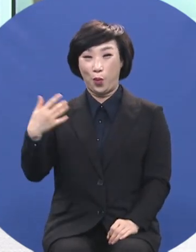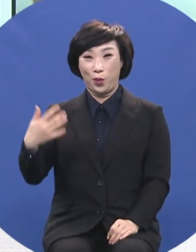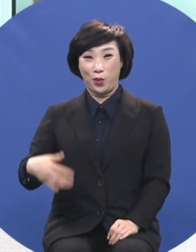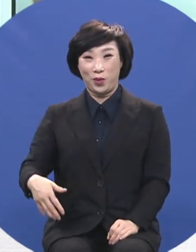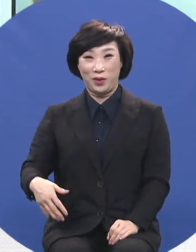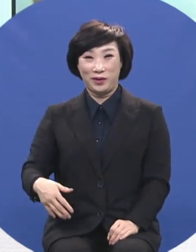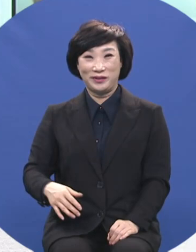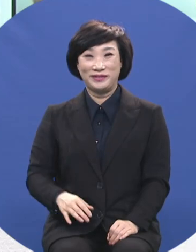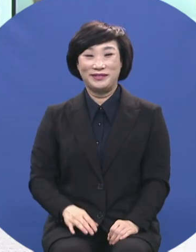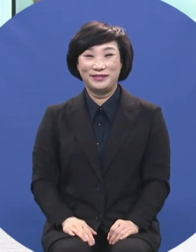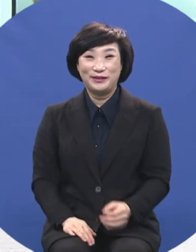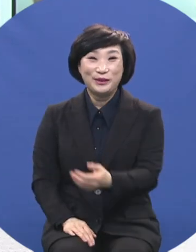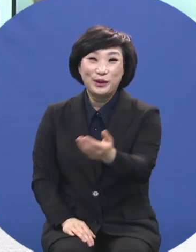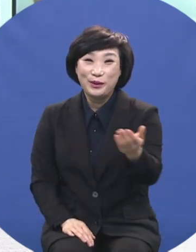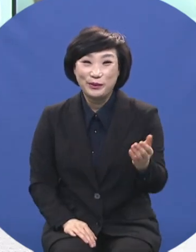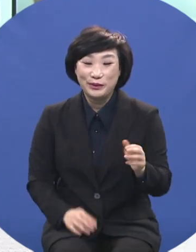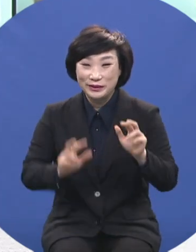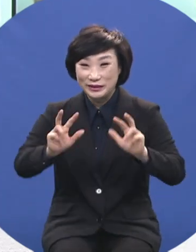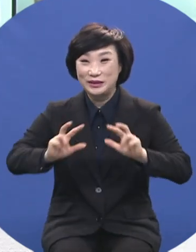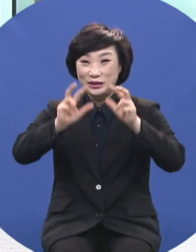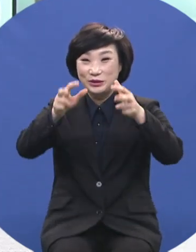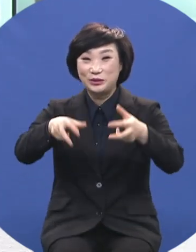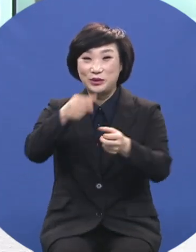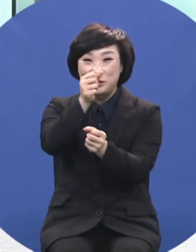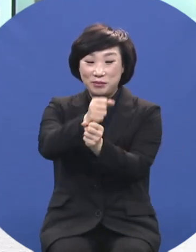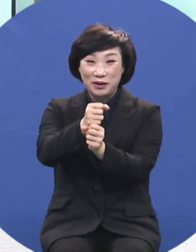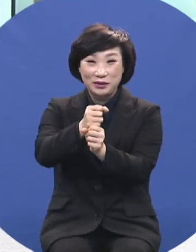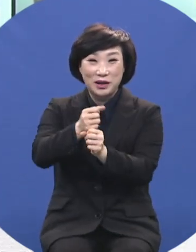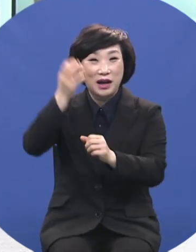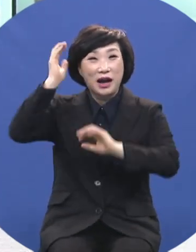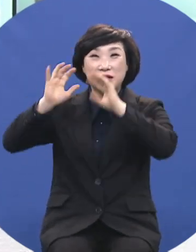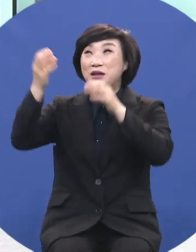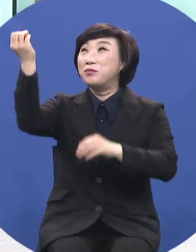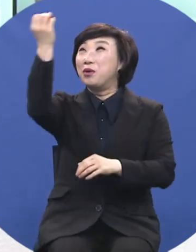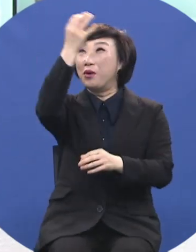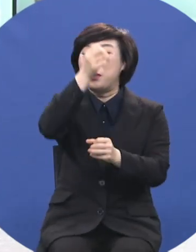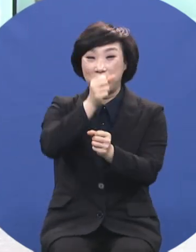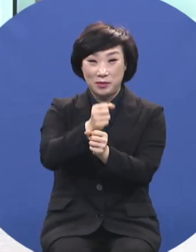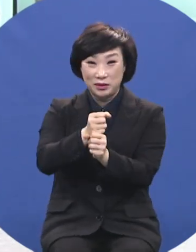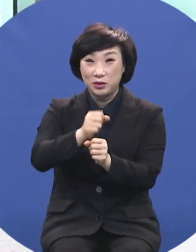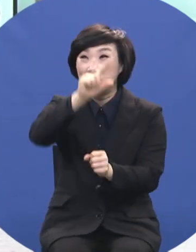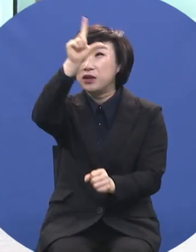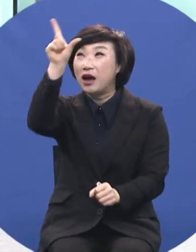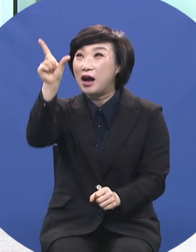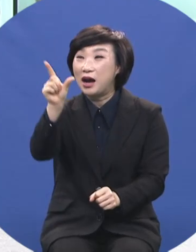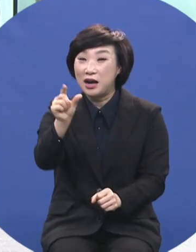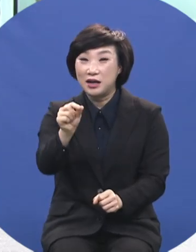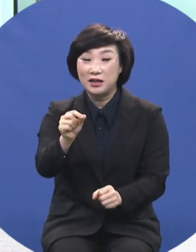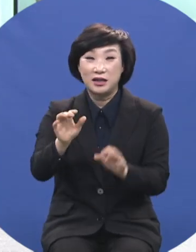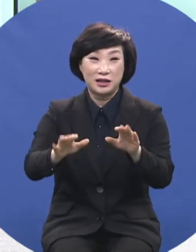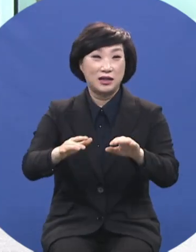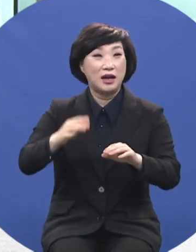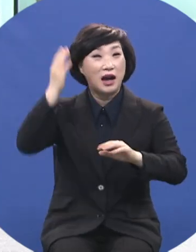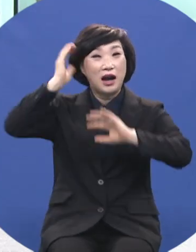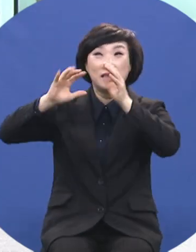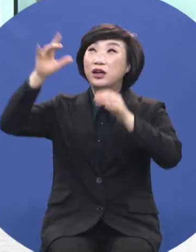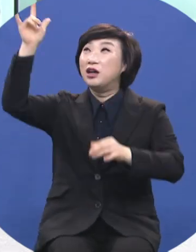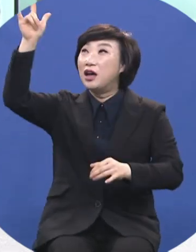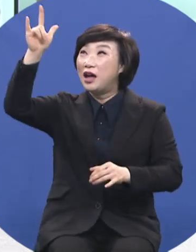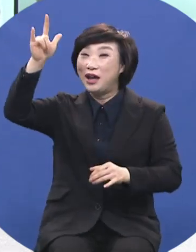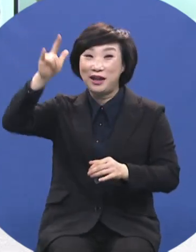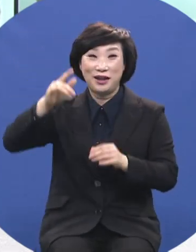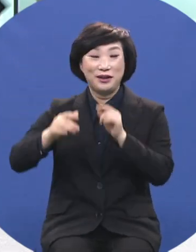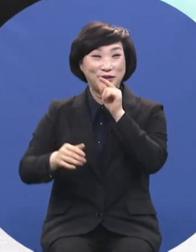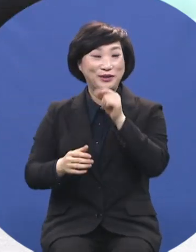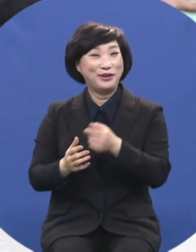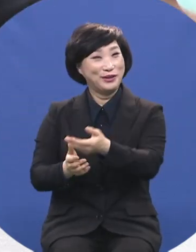작품입니다. 세상에 지구를 만들고 하늘에 별을 만들고 달을 띄우고 공중에 해를 띄워서 만든